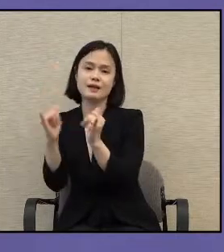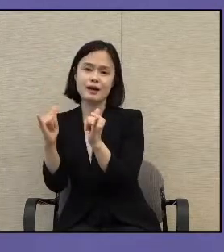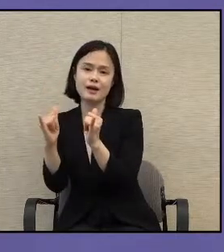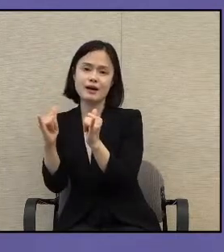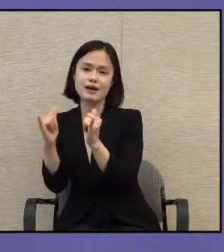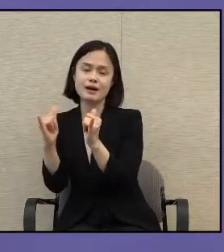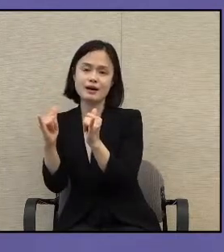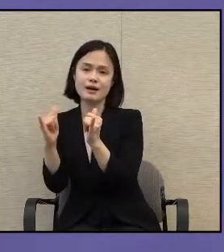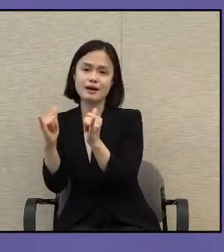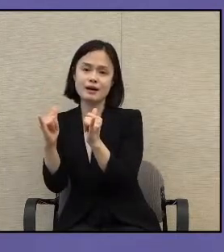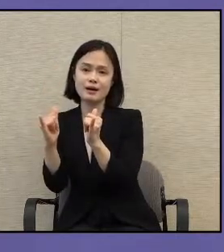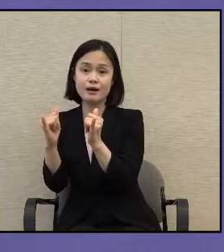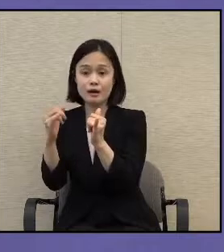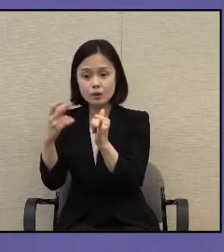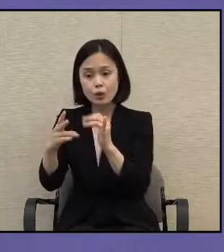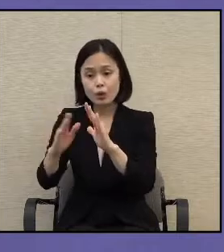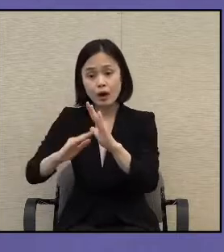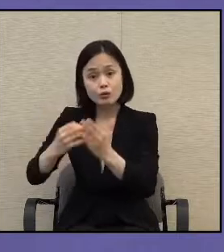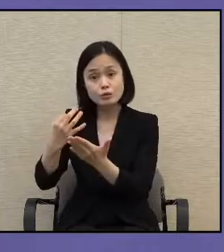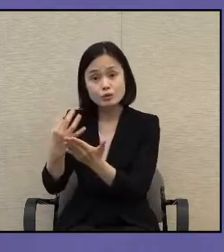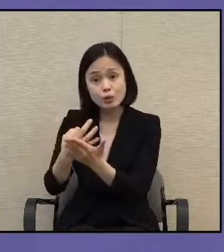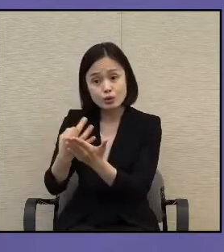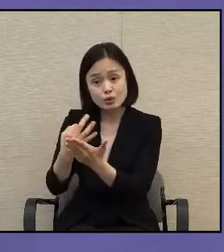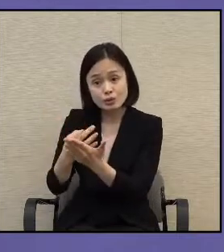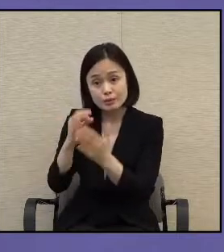낮구나. 그리고 가구 소득으로 따졌을 때도